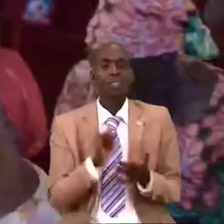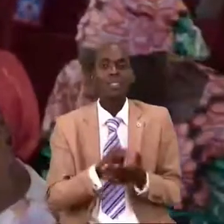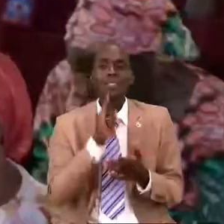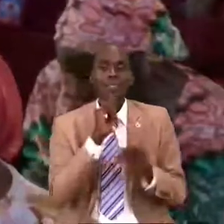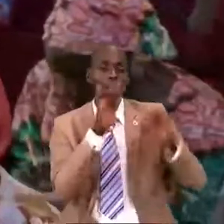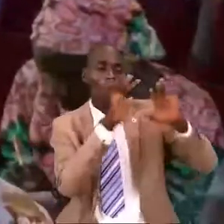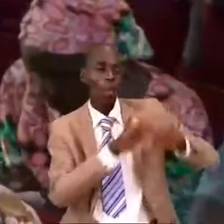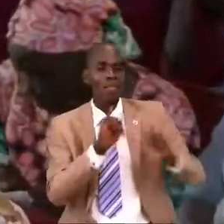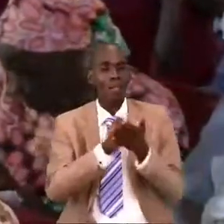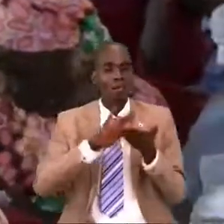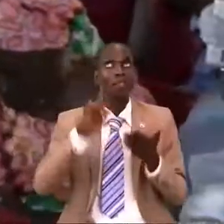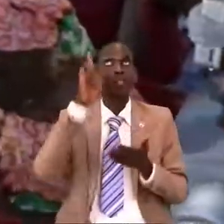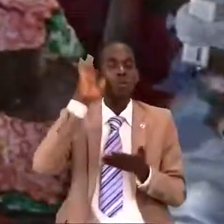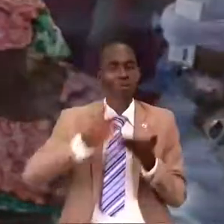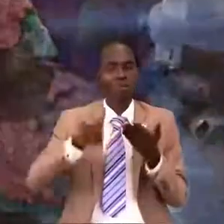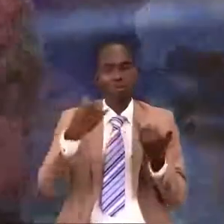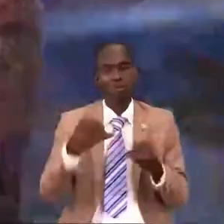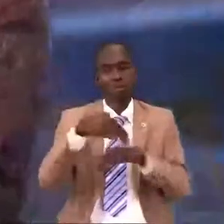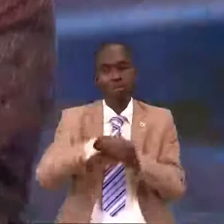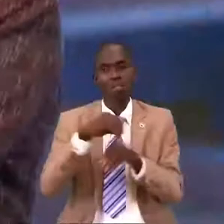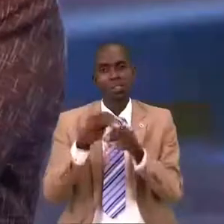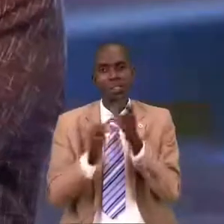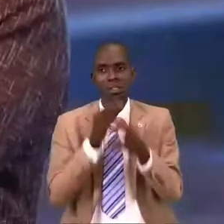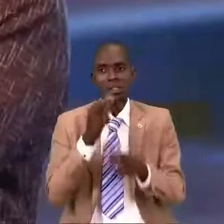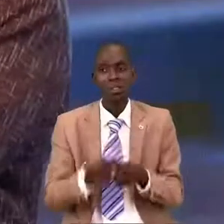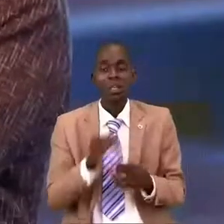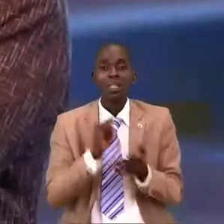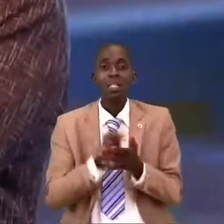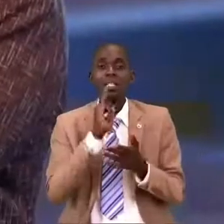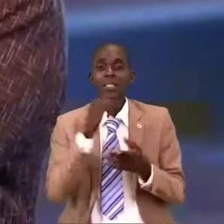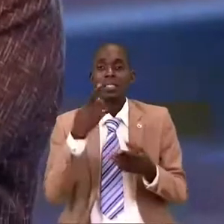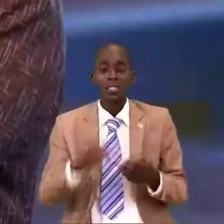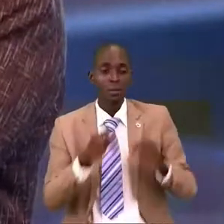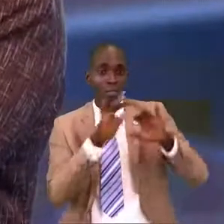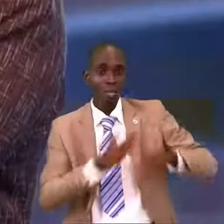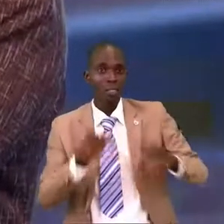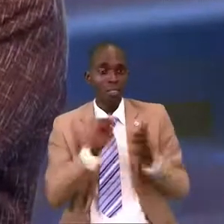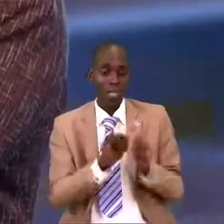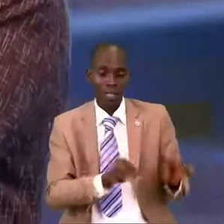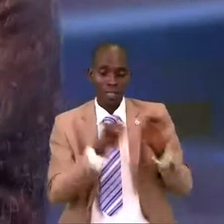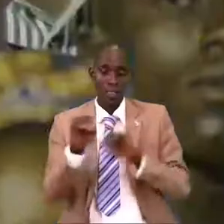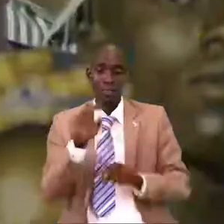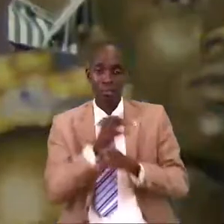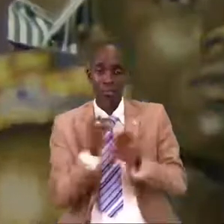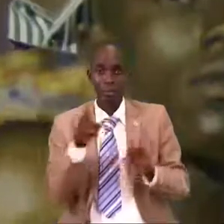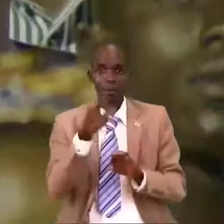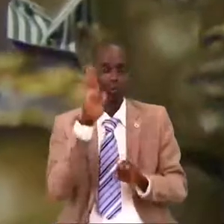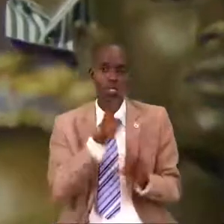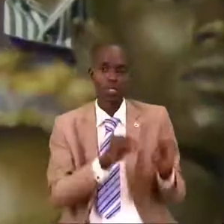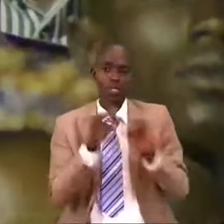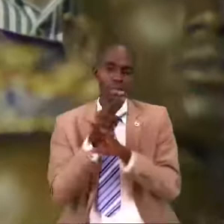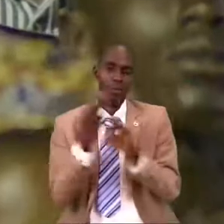va t'affranchir ce soir. C'est ça, la miséricorde qui guérit et délivre. Ton jour est venu. Ton heure a